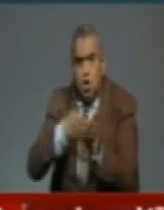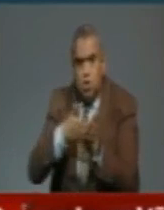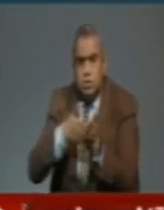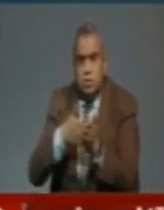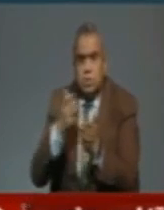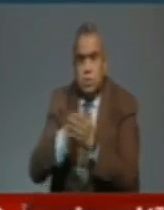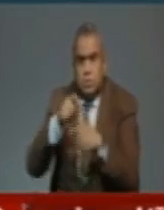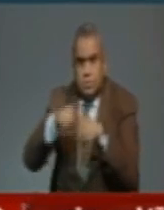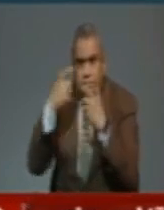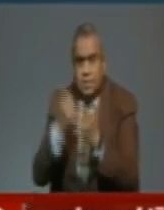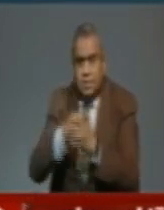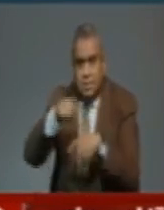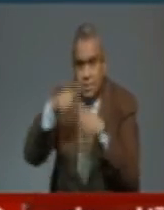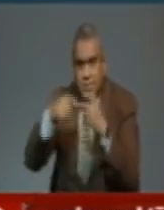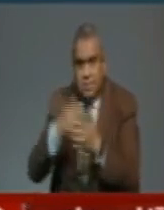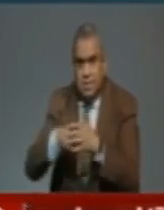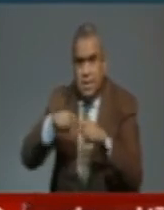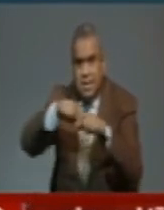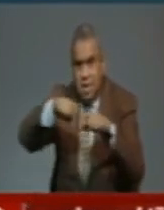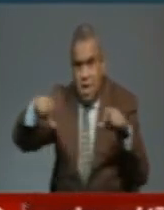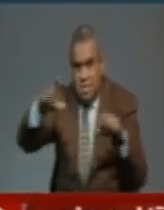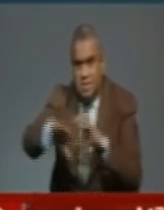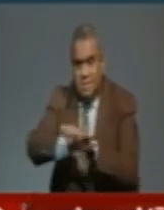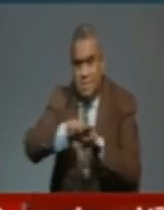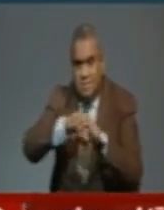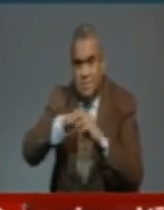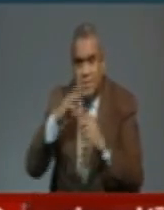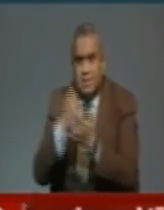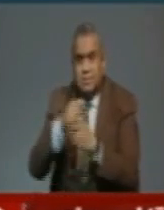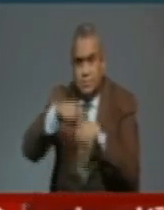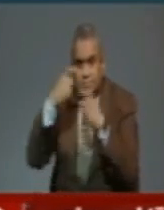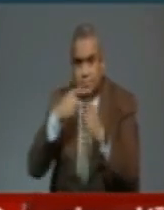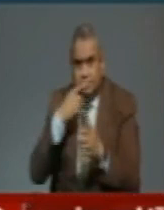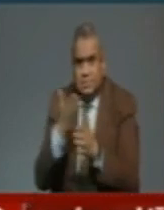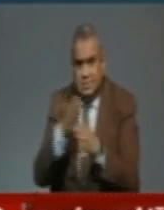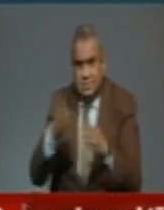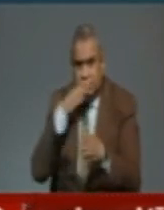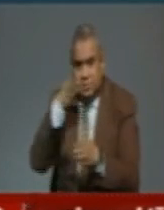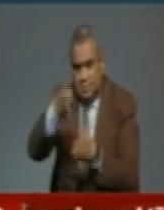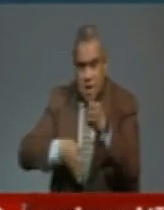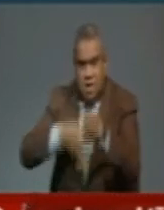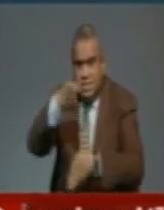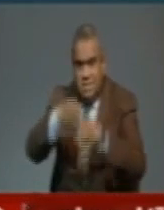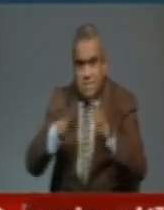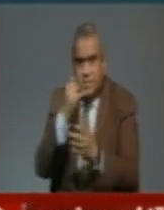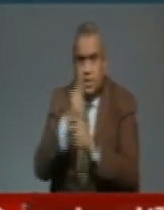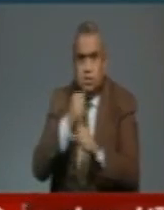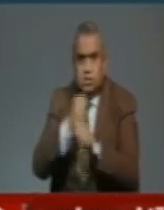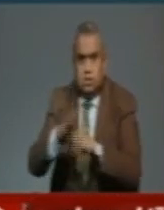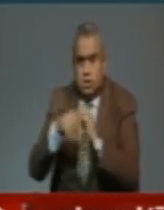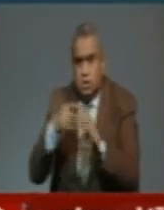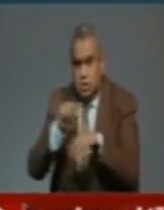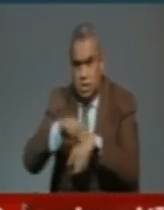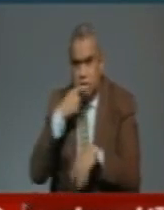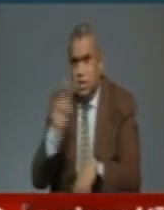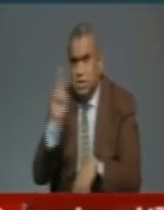جوه الحاجز، بنعمل الرصيف عليه دلوقتي. وكل ده فنم هنا في حواجز امواج سيادتك هتشوفها دلوقتي اهي بتتعمل لفنم شمال هنا، ثم